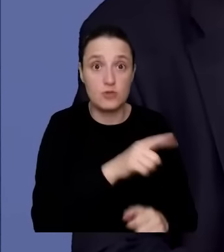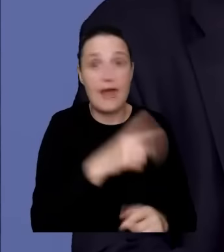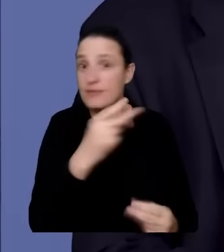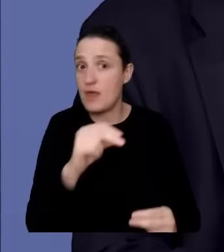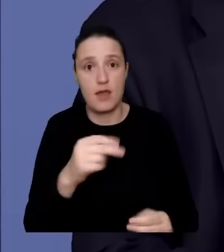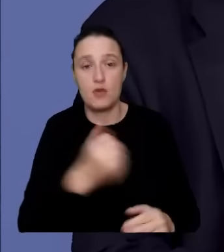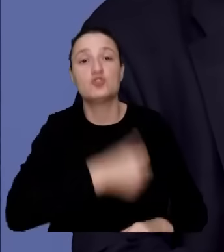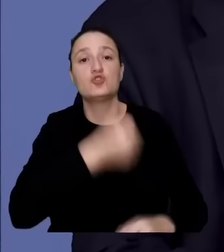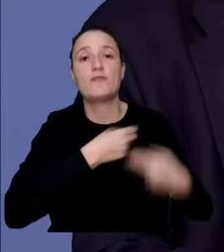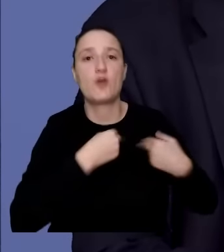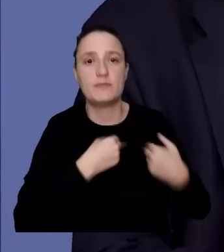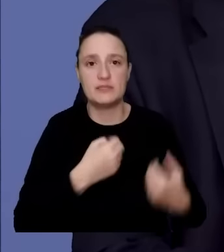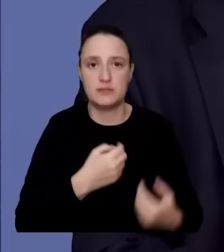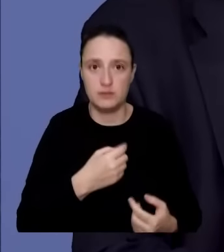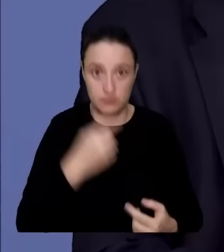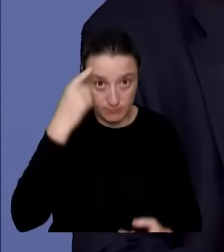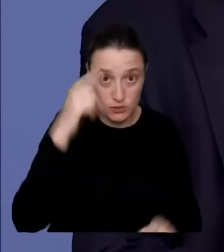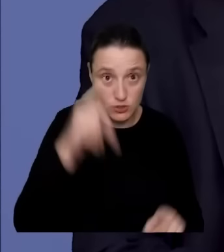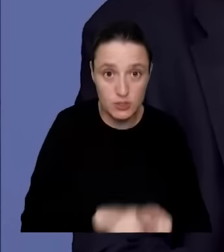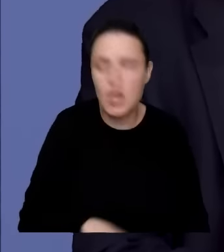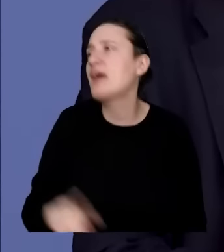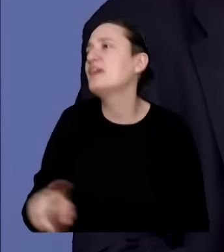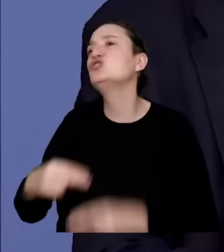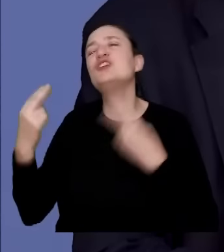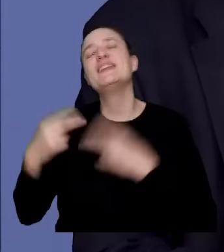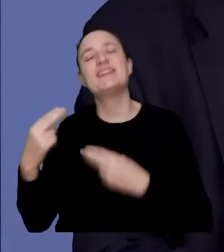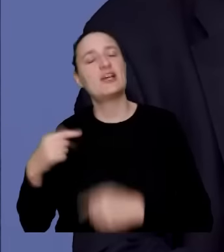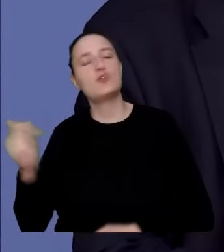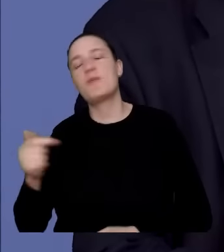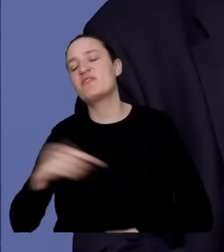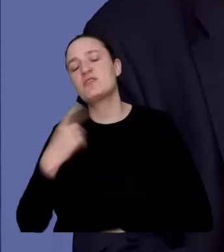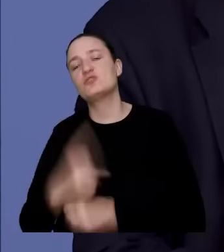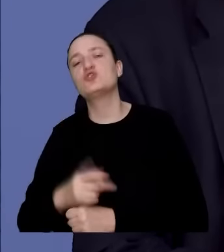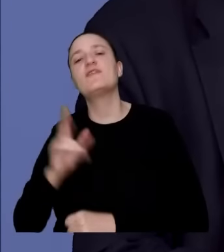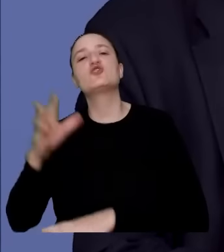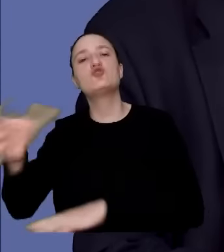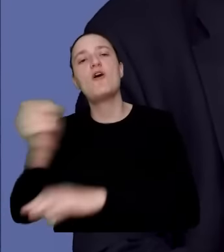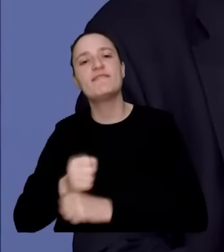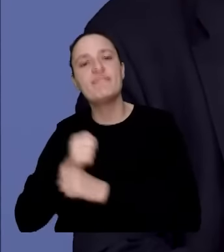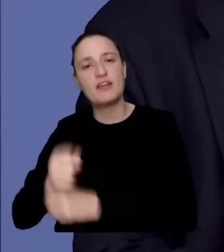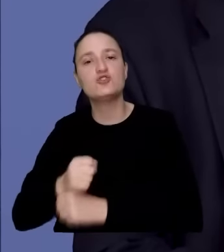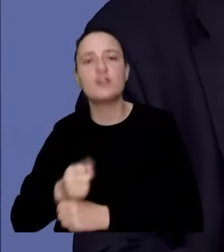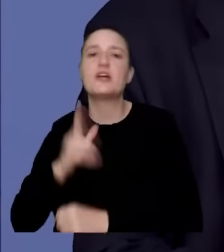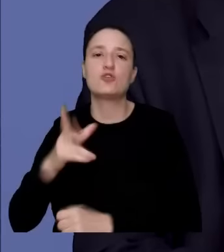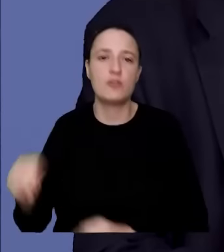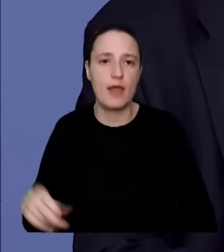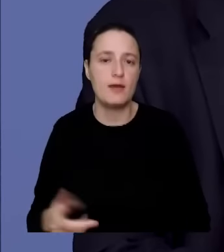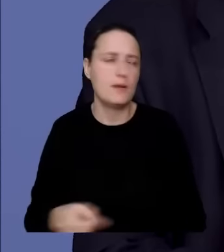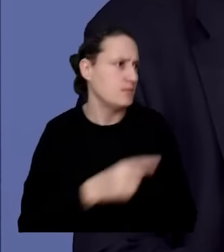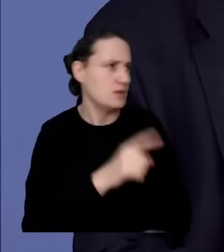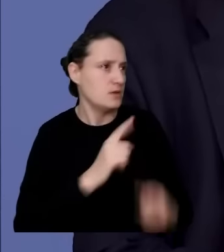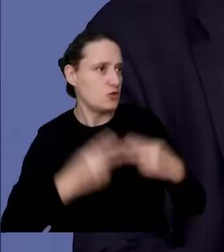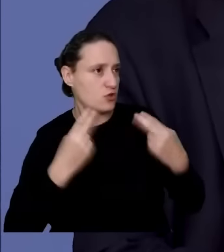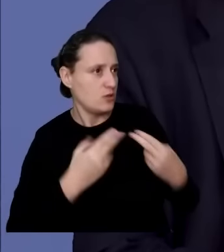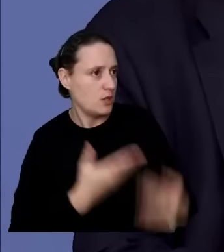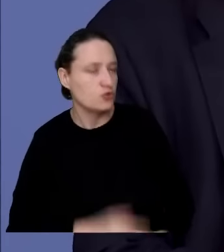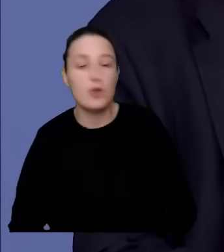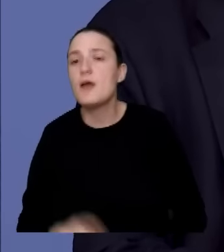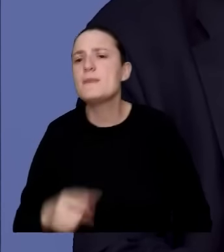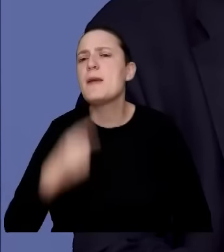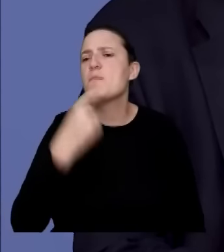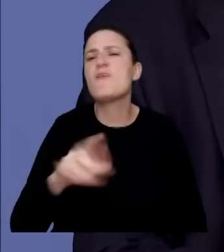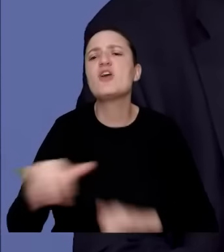europosłami Mają rozsądził a kto ma nie iść do więzienia proszę nie mówić o tym że to jest rząd